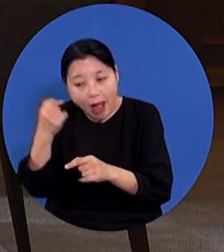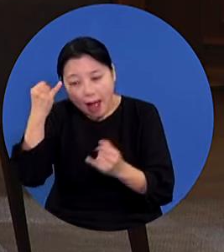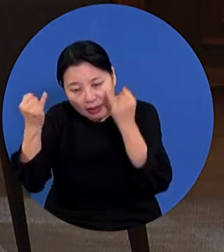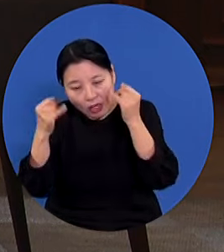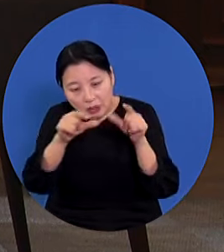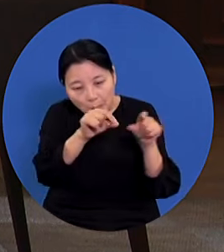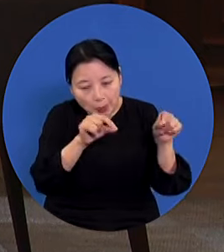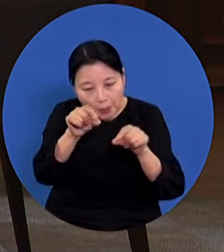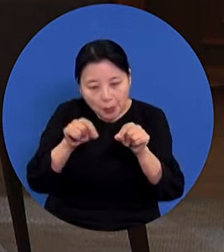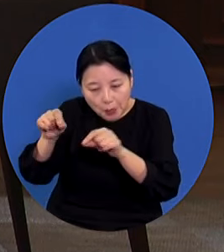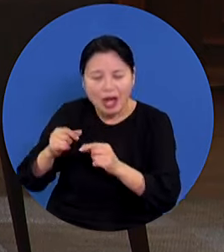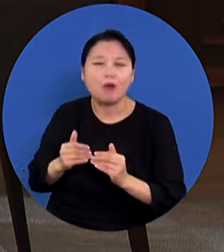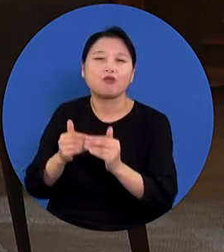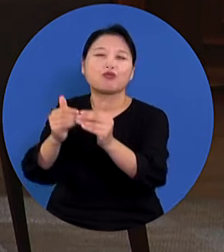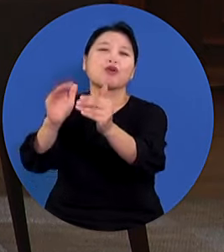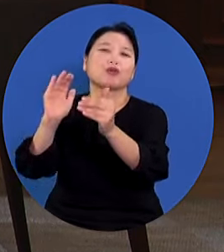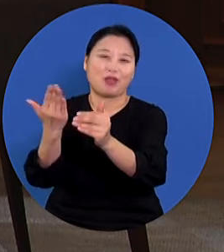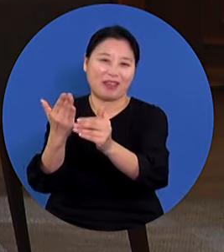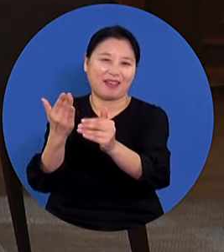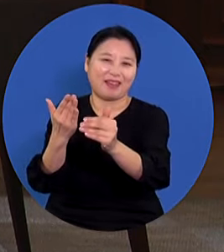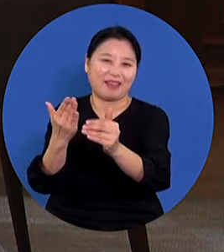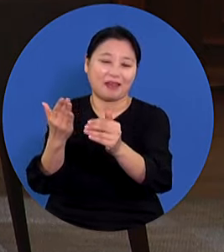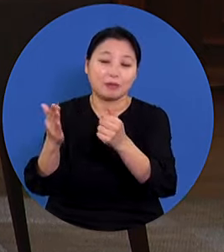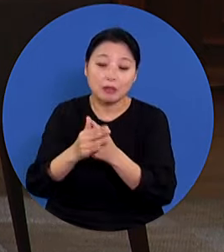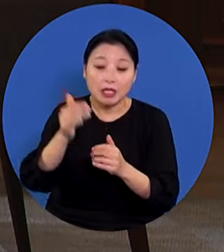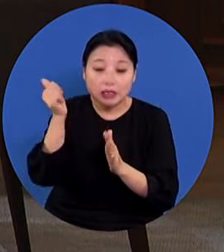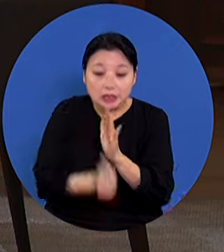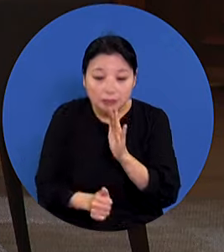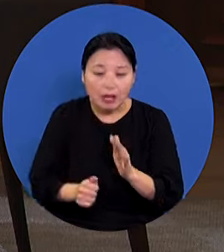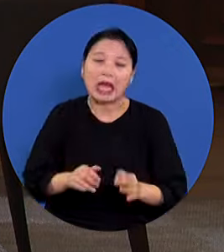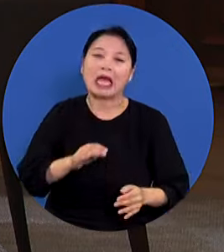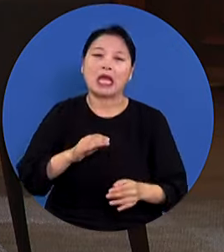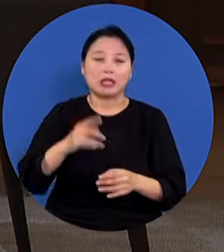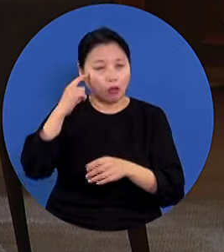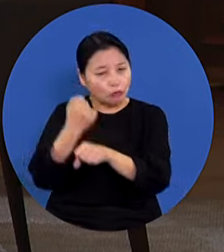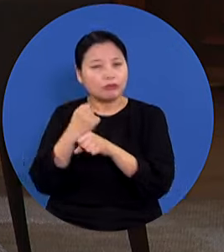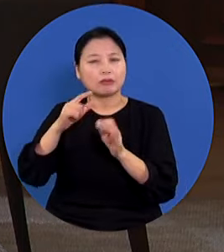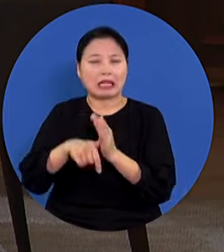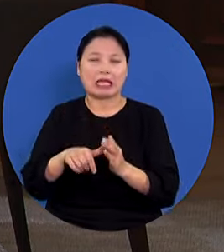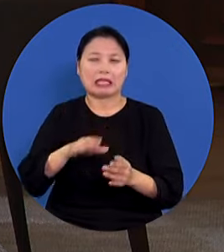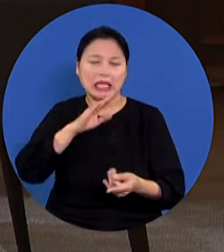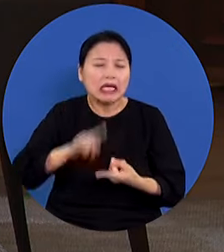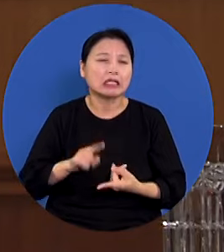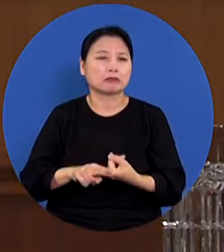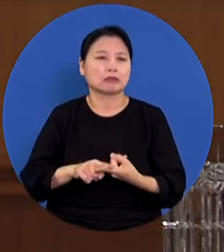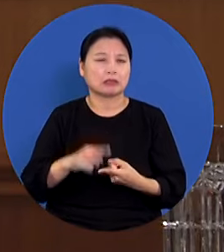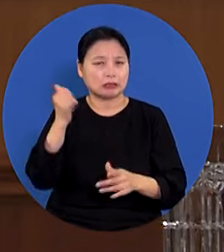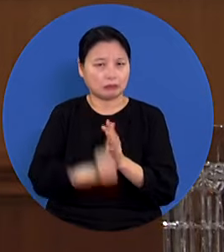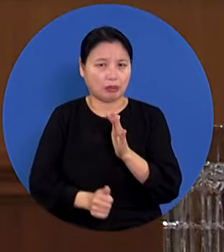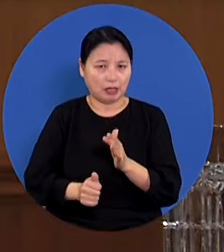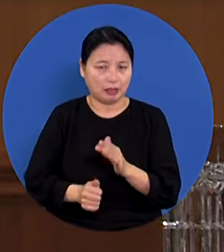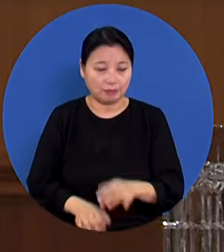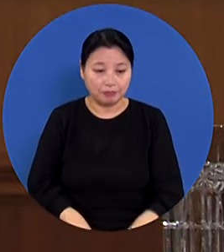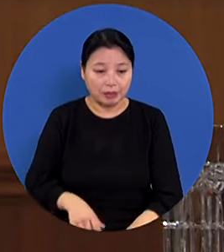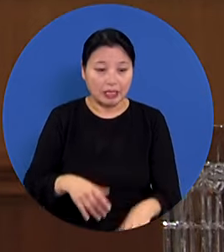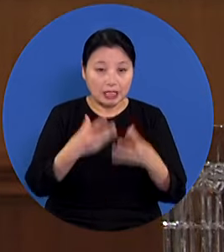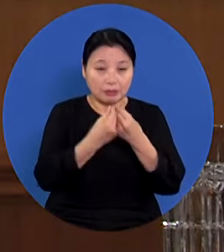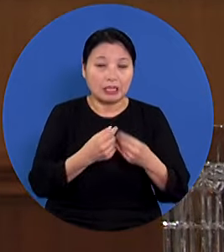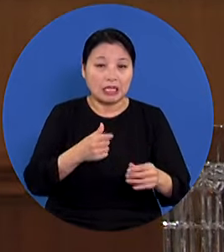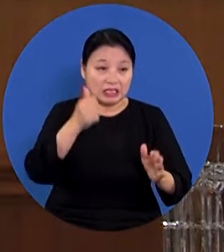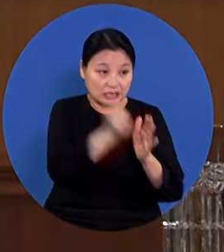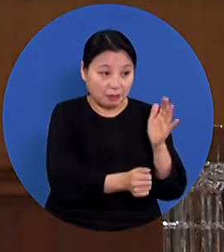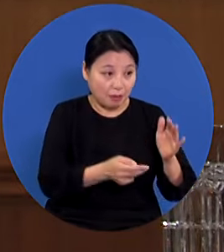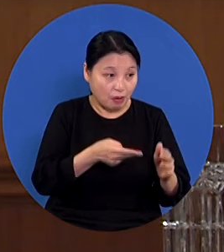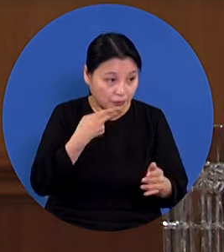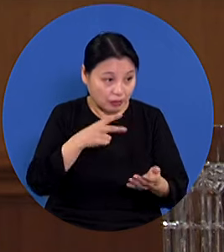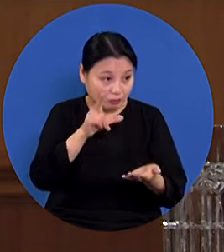알겠습니다. 예, 그 과정을 하는 거기 때문에. 어떻게 보면 실패는 너무 당연한 거고 네, 답안사. 네. 그래서 실패를 안 해서 내가 문제를 풀었다고